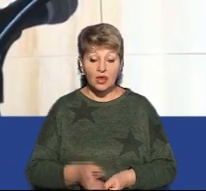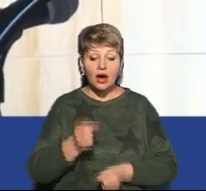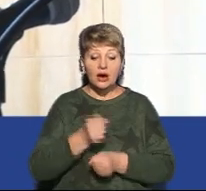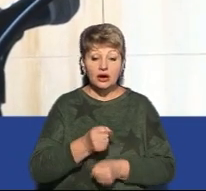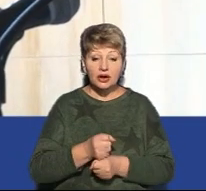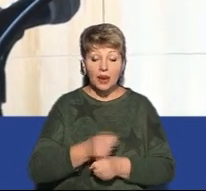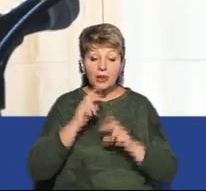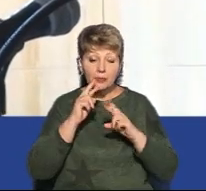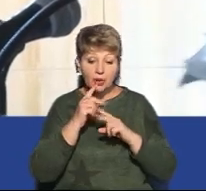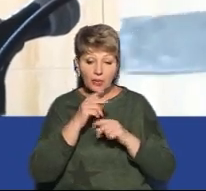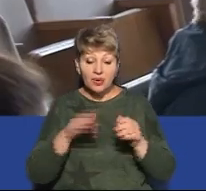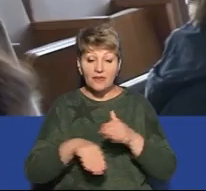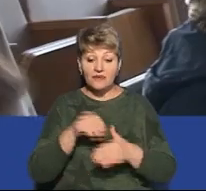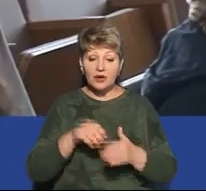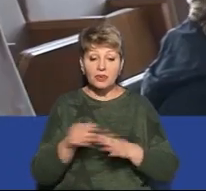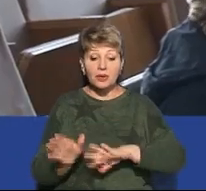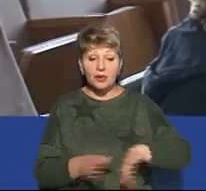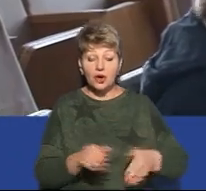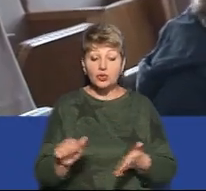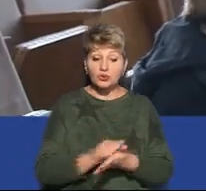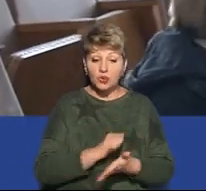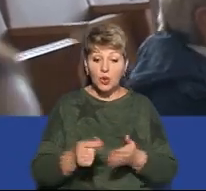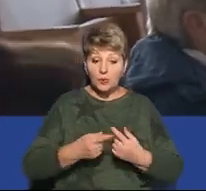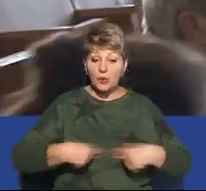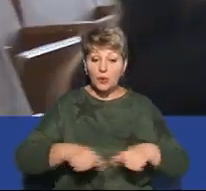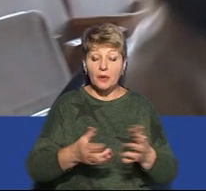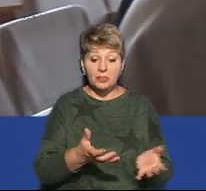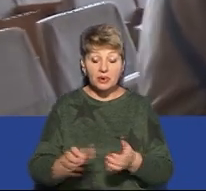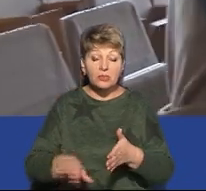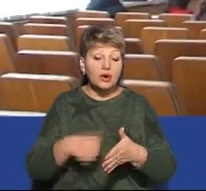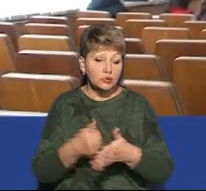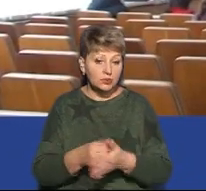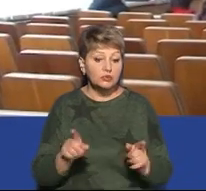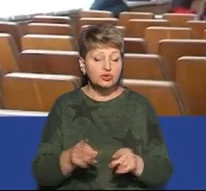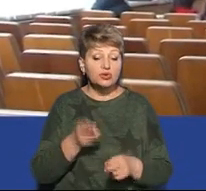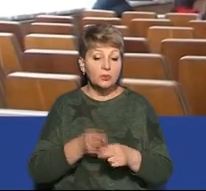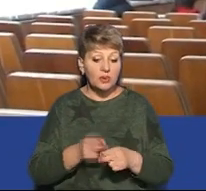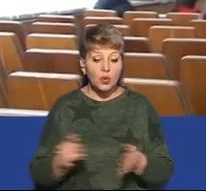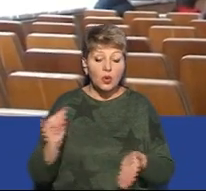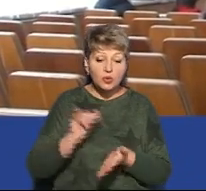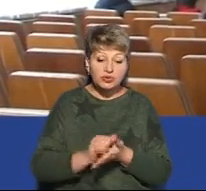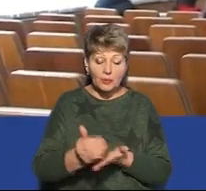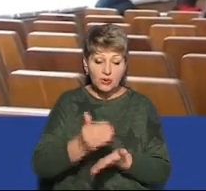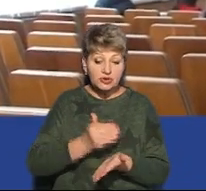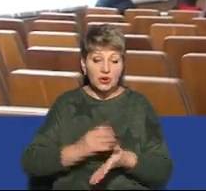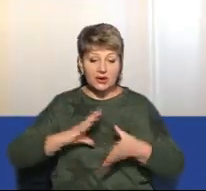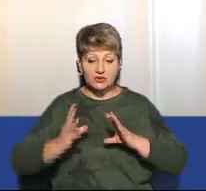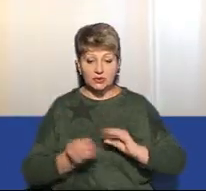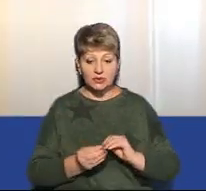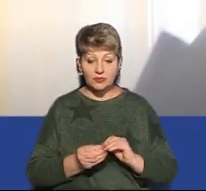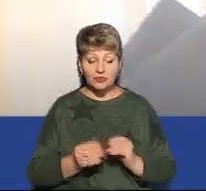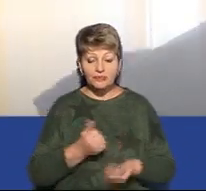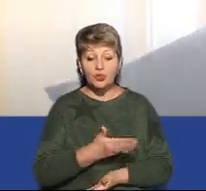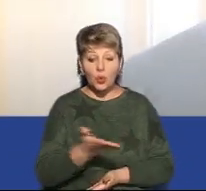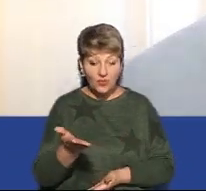Робота над помилками, вибори позаду, а документи з дільниць приймають досі, що заважає встановити остаточні результати. У